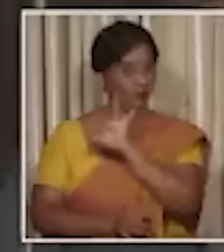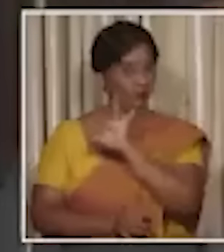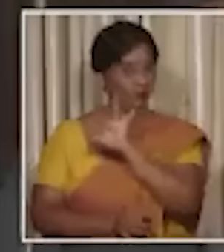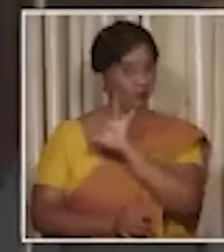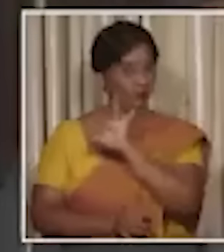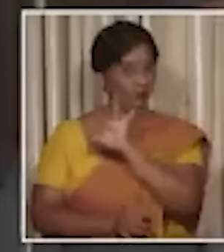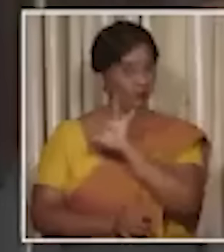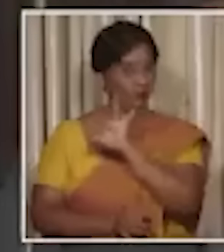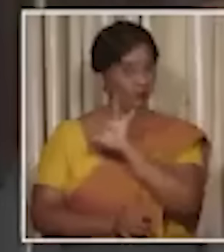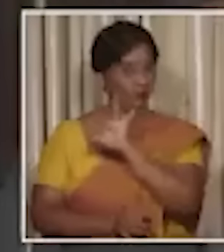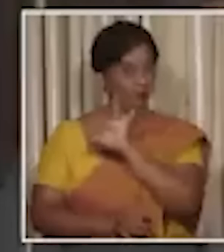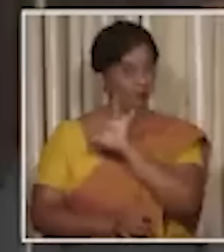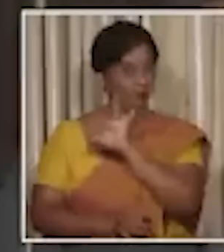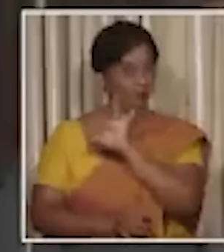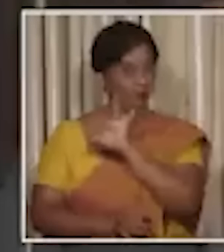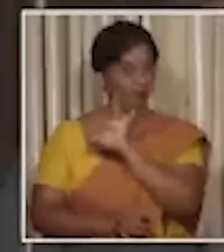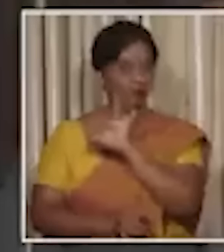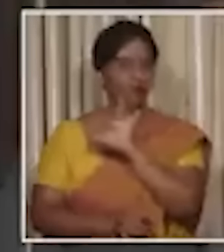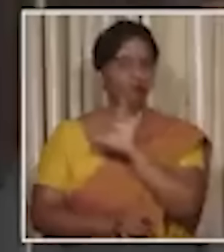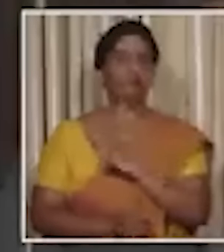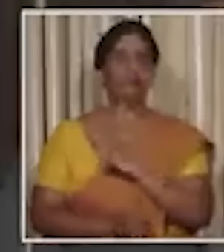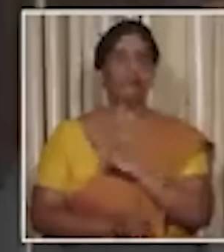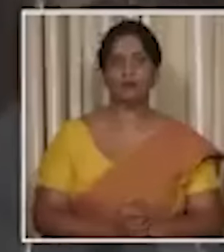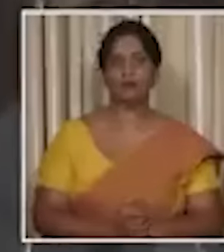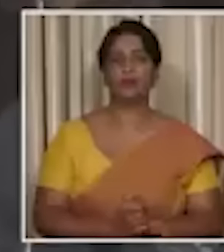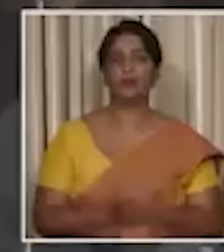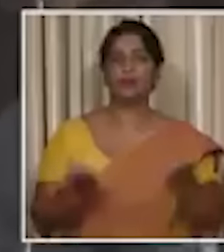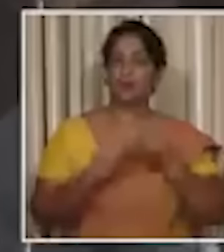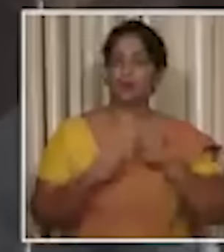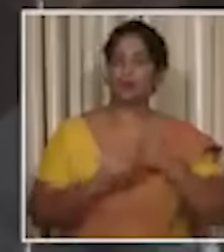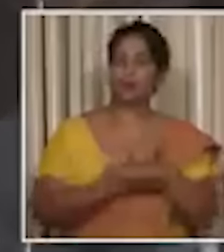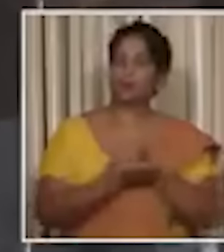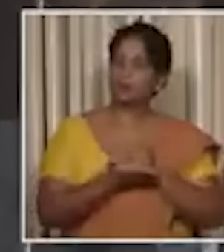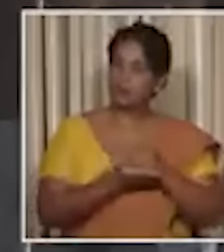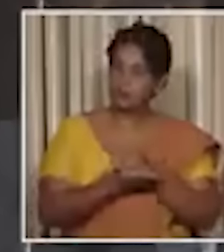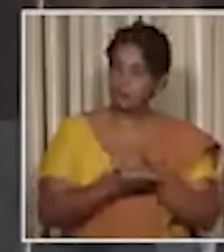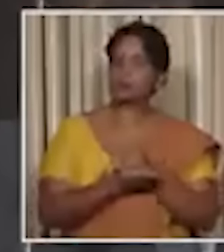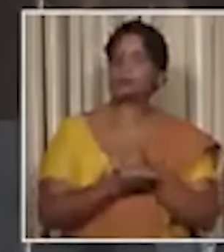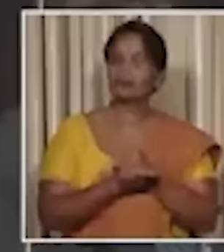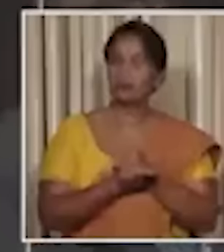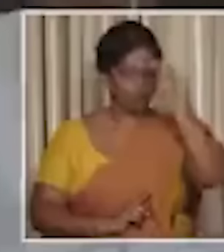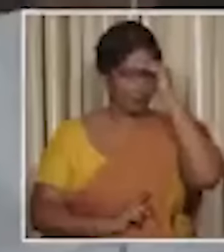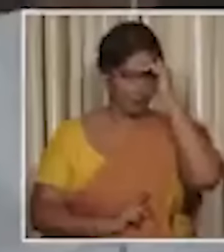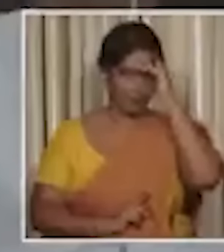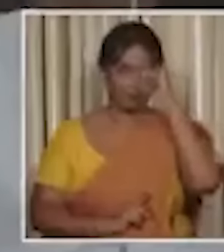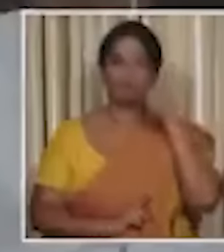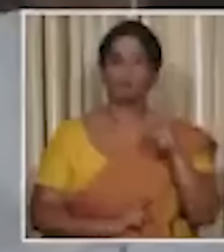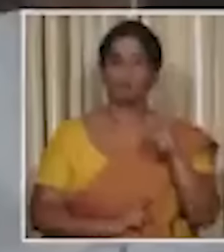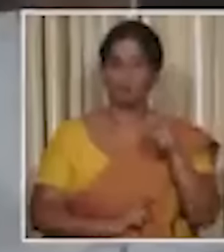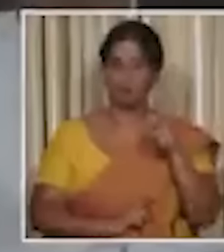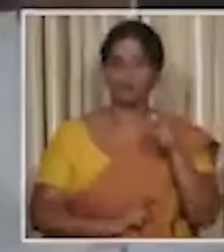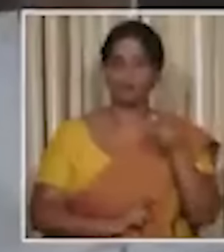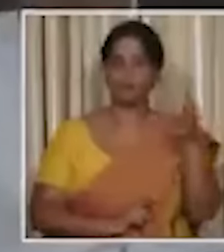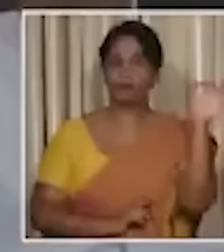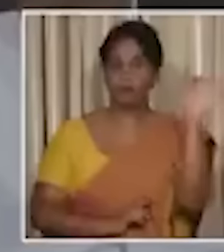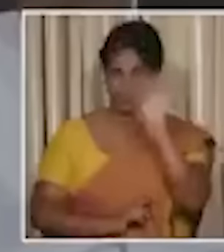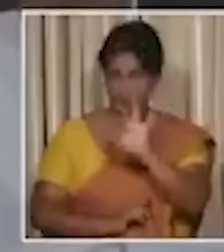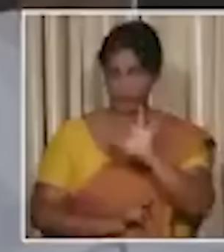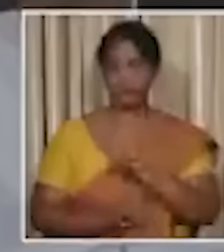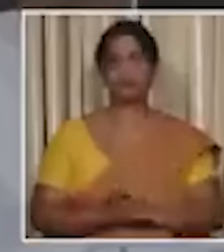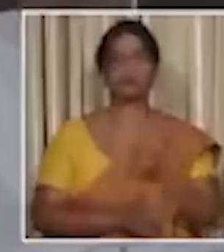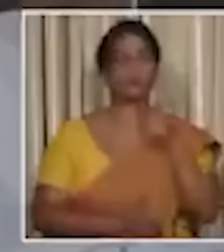பின்னர் நாடாளுமன்ற உறுப்பினர்களுடைய சத்தியப்பிரமாணம் இடம்பெற்றிருந்தது. அதில் பல நாடாளுமன்ற உறுப்பினர்கள் சத்தியப்பிரமாணத்தை மேற்கொண்டிருந்தார்கள். இதன் பின்னர் சபாநாயகருடைய